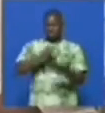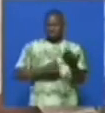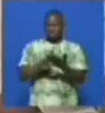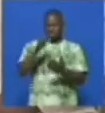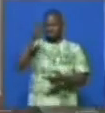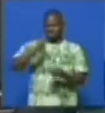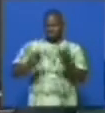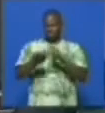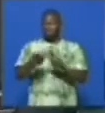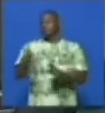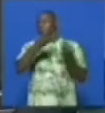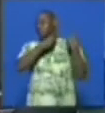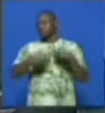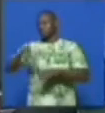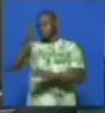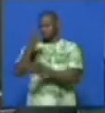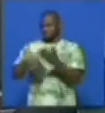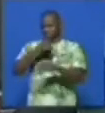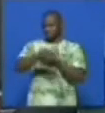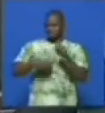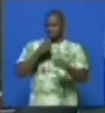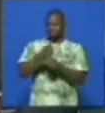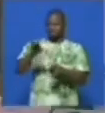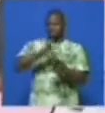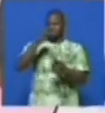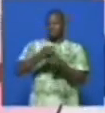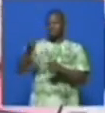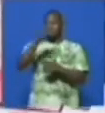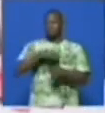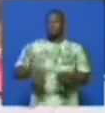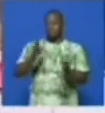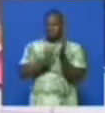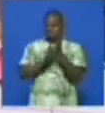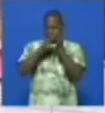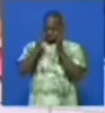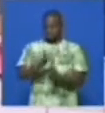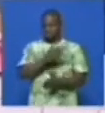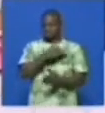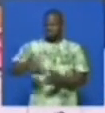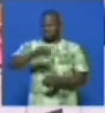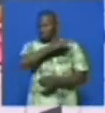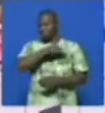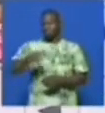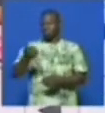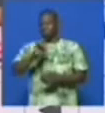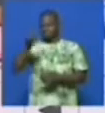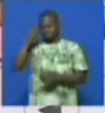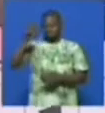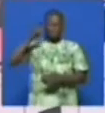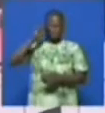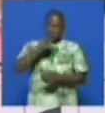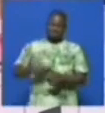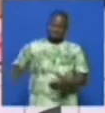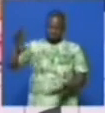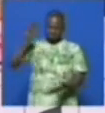depuis quelques années entre l'établissement et le gouvernement nigérien. Cette nouvelle convention signée ici vient